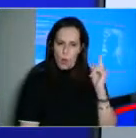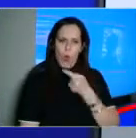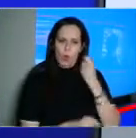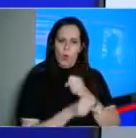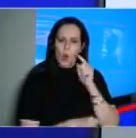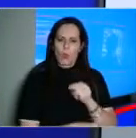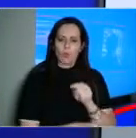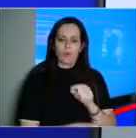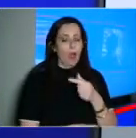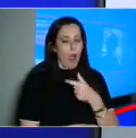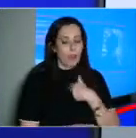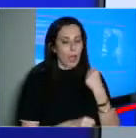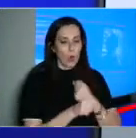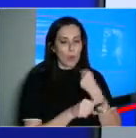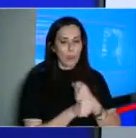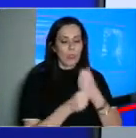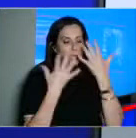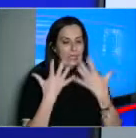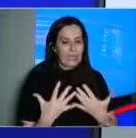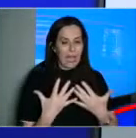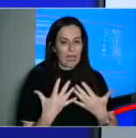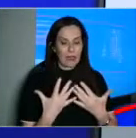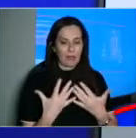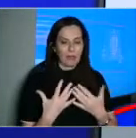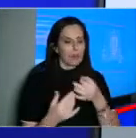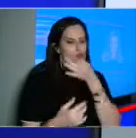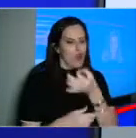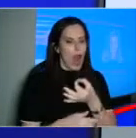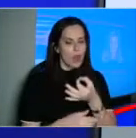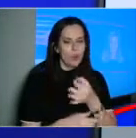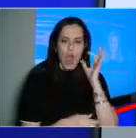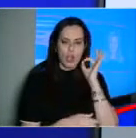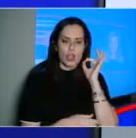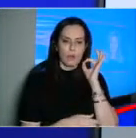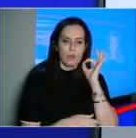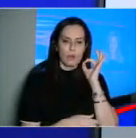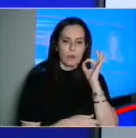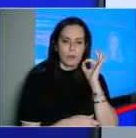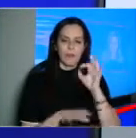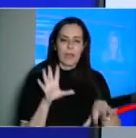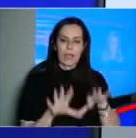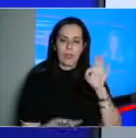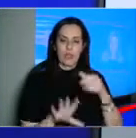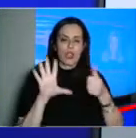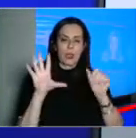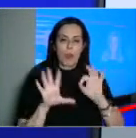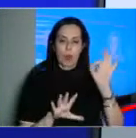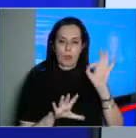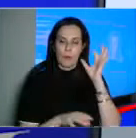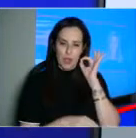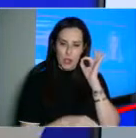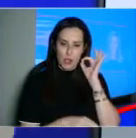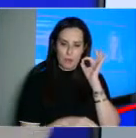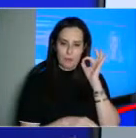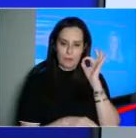אנחנו עשינו סקר בברית הישראלית, שאלנו נשים, וגילינו ש 60% מהאנשים